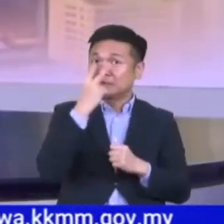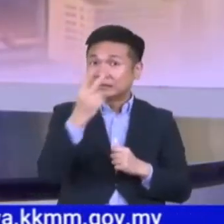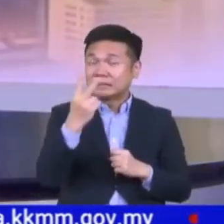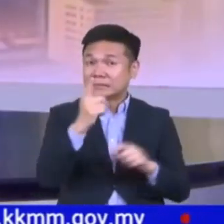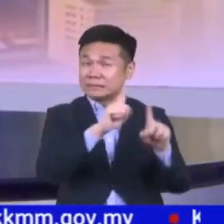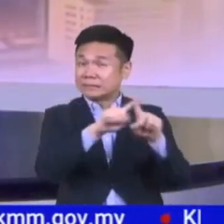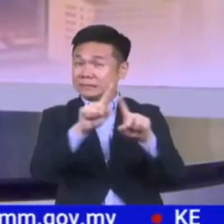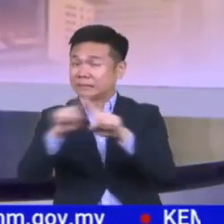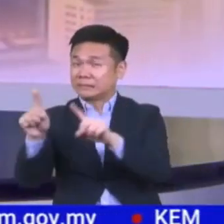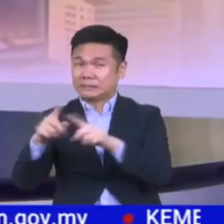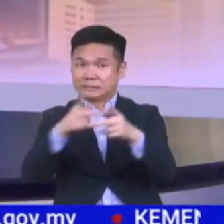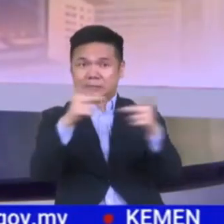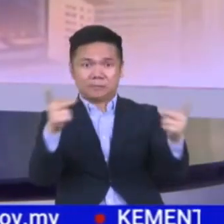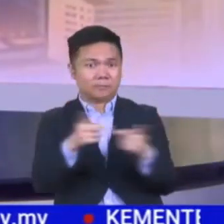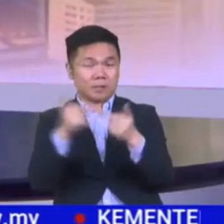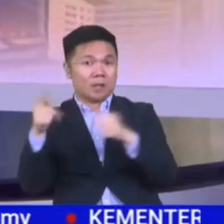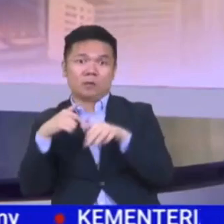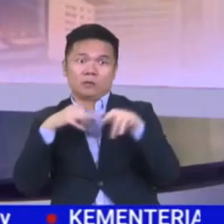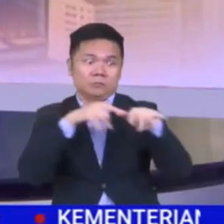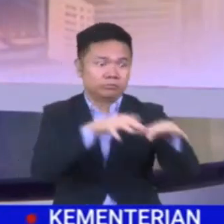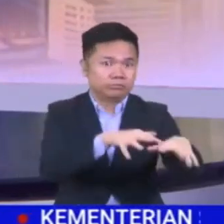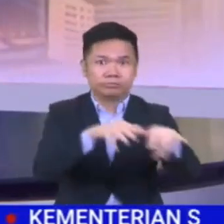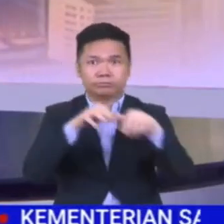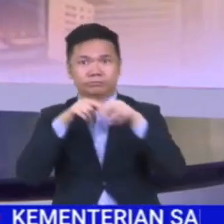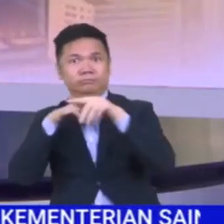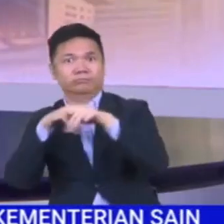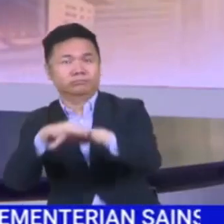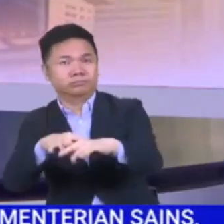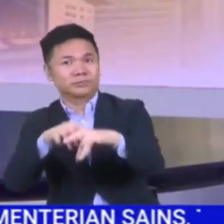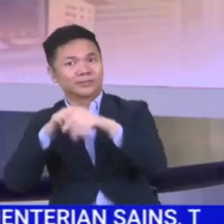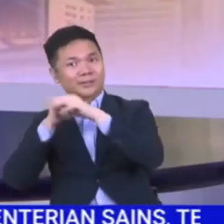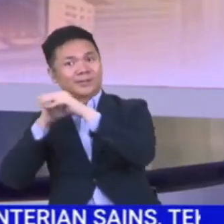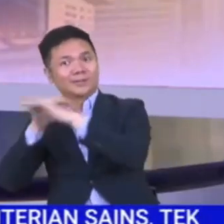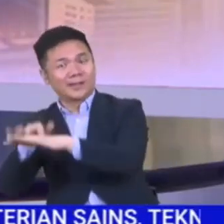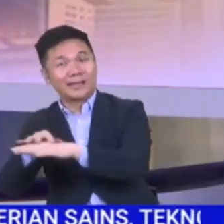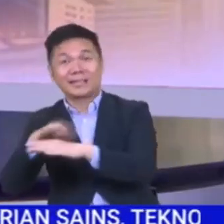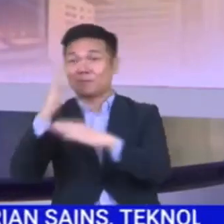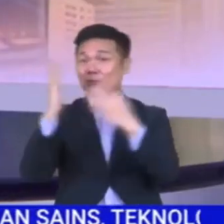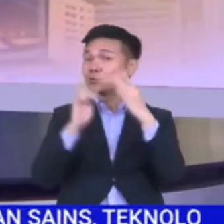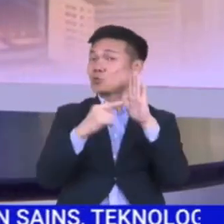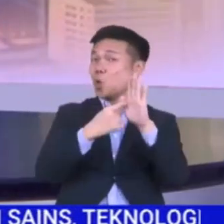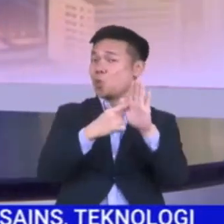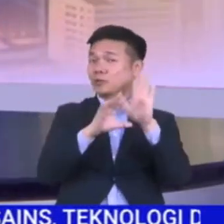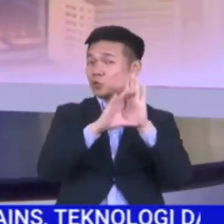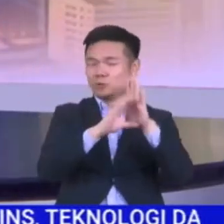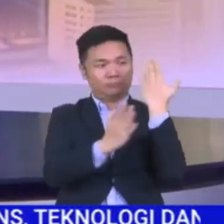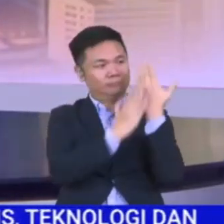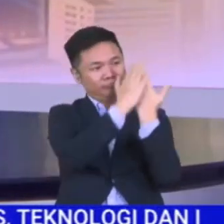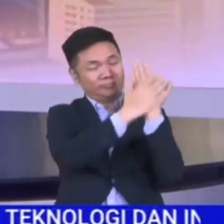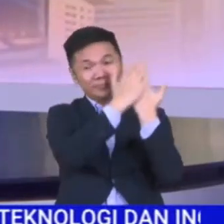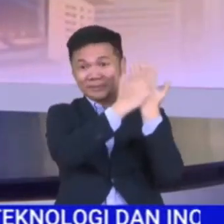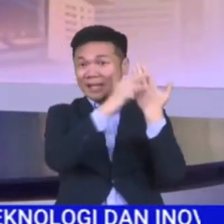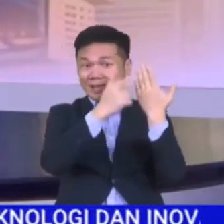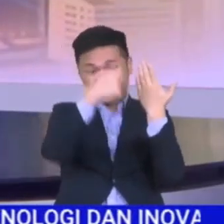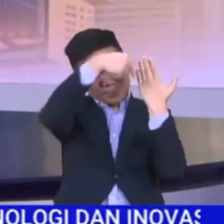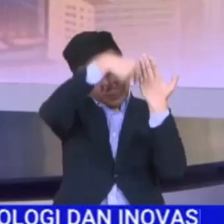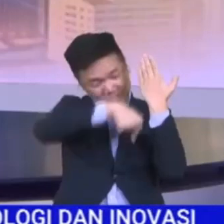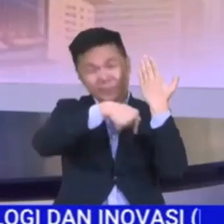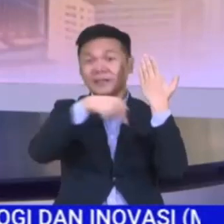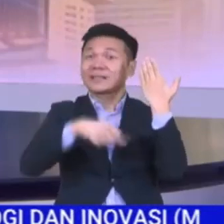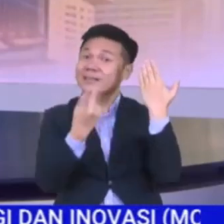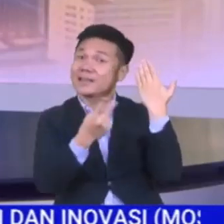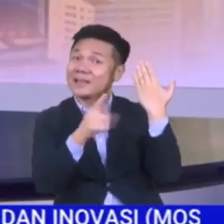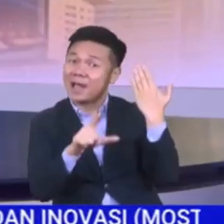negara meriah. Melalui tinjauan, kelihatan ramai pengunjung yang berasal dari utara semenanjung tanah air memilih Kuala Lumpur